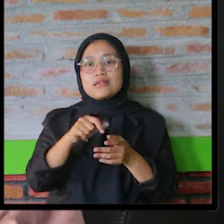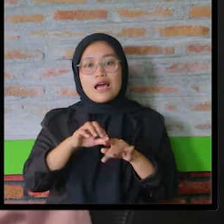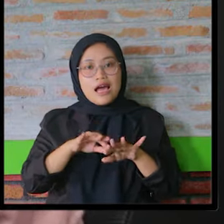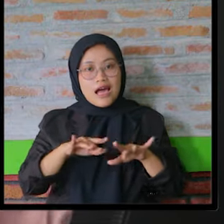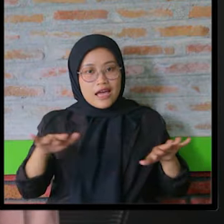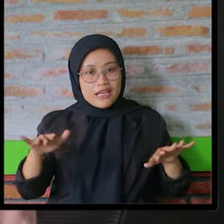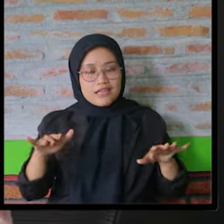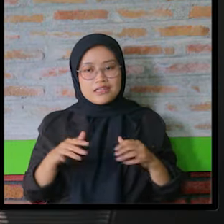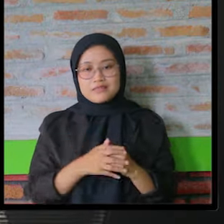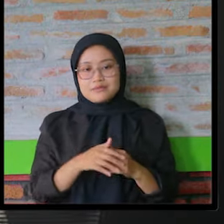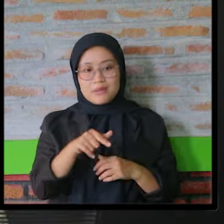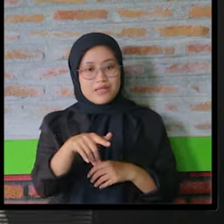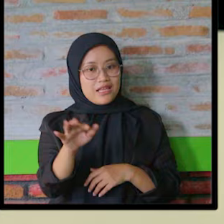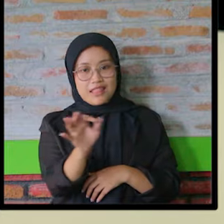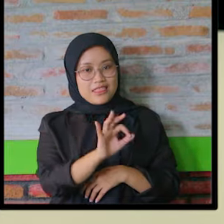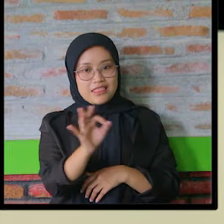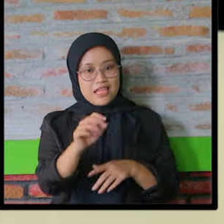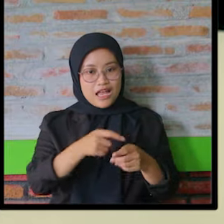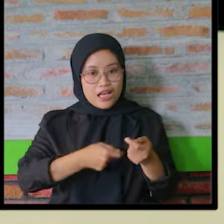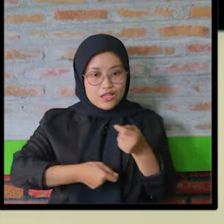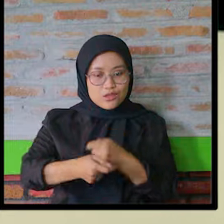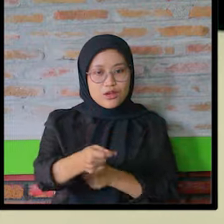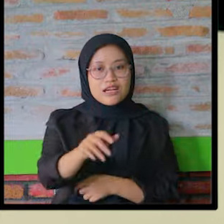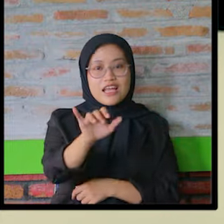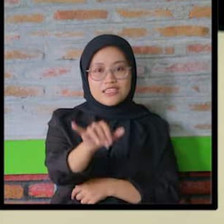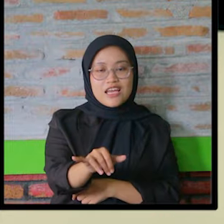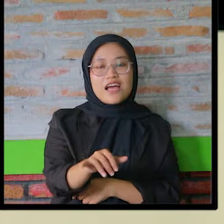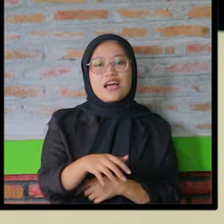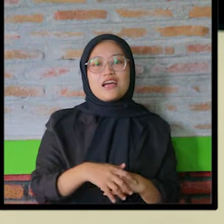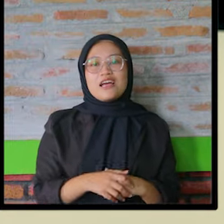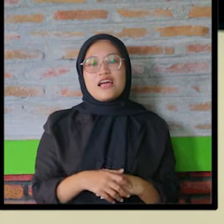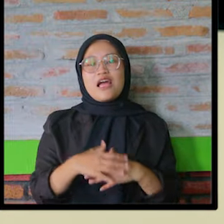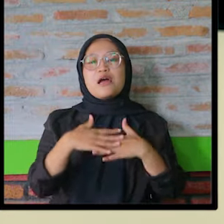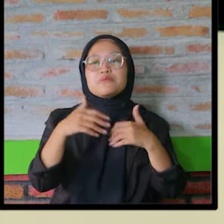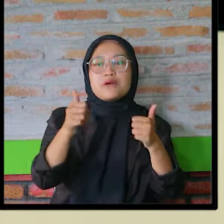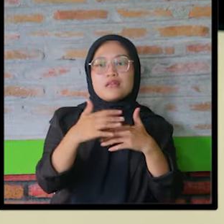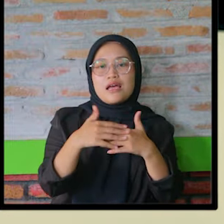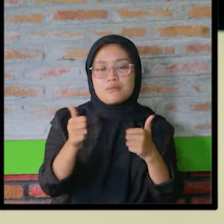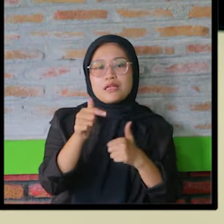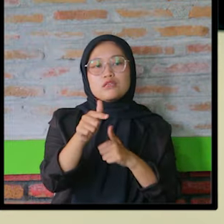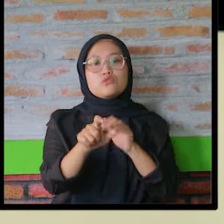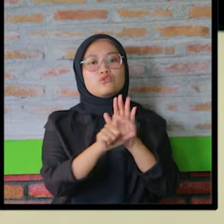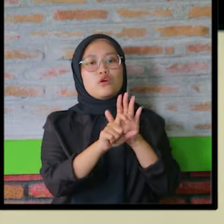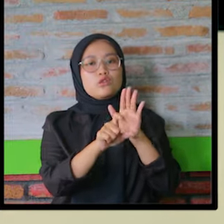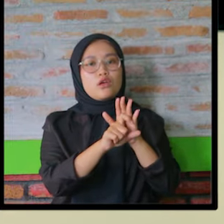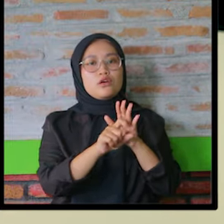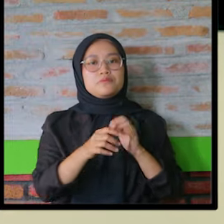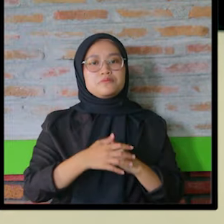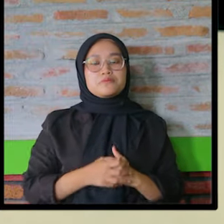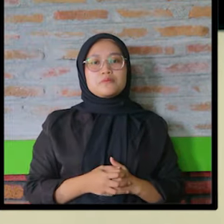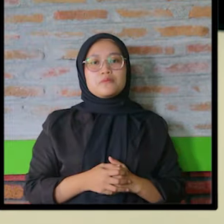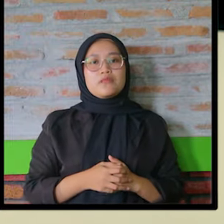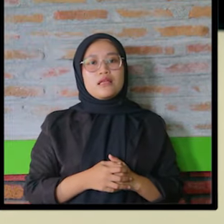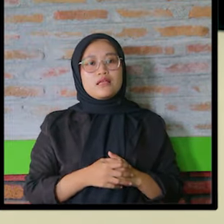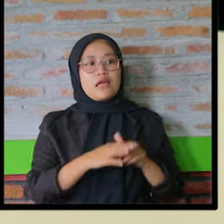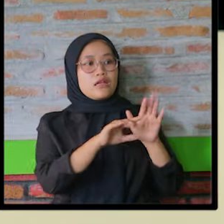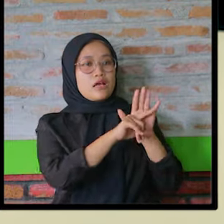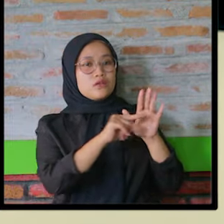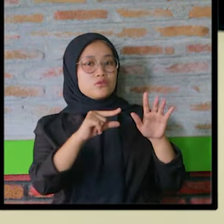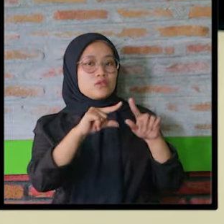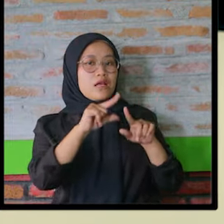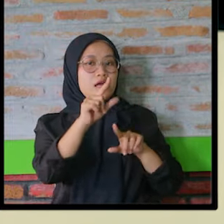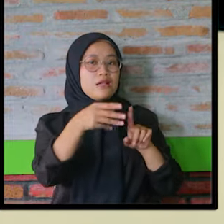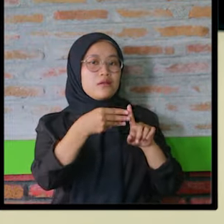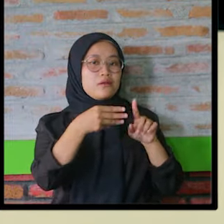aman ya Bu Conto aman gitu misalnya contohnya gitu jadi dalam surat Almaidah Tadi saya bicara ini sebagai